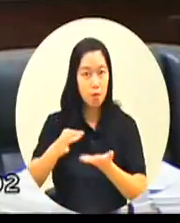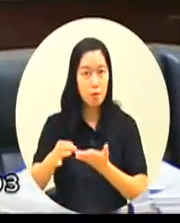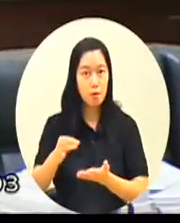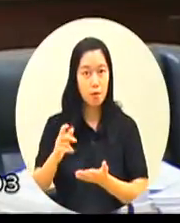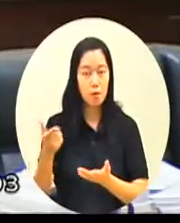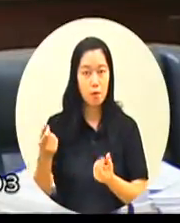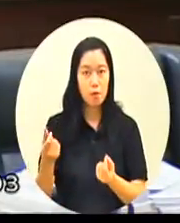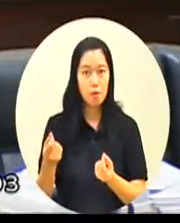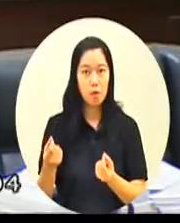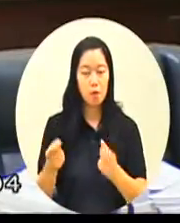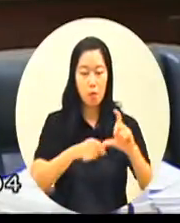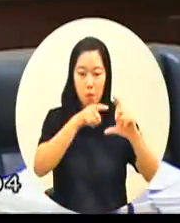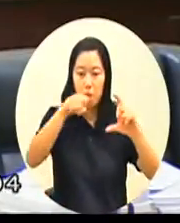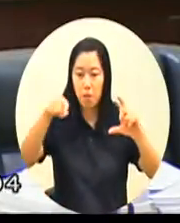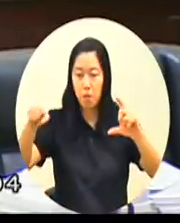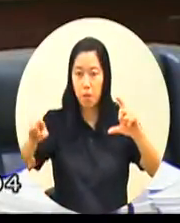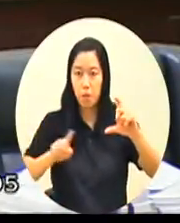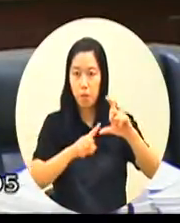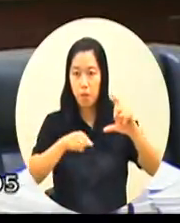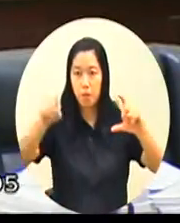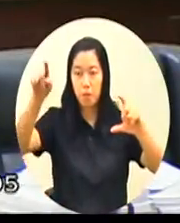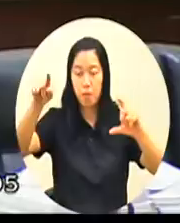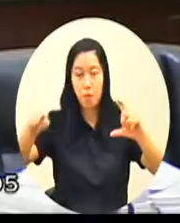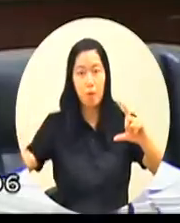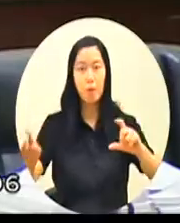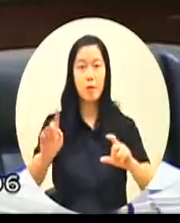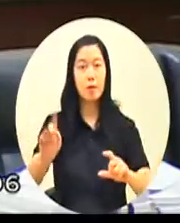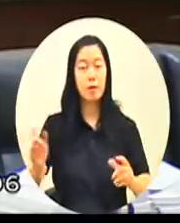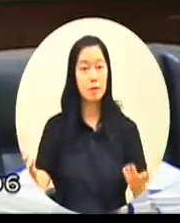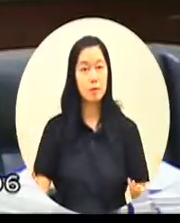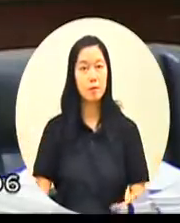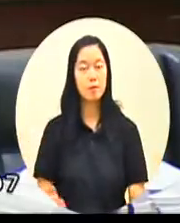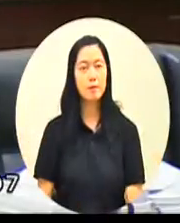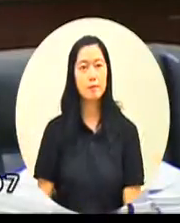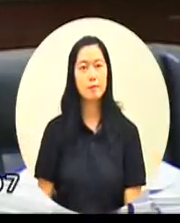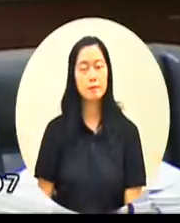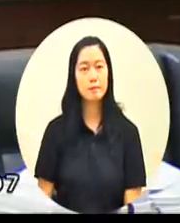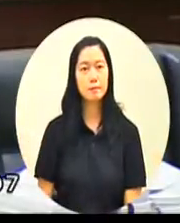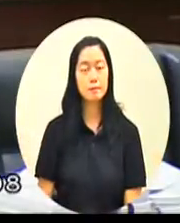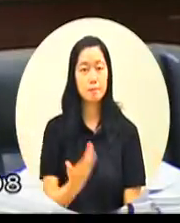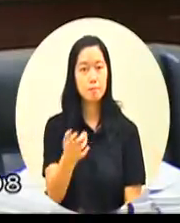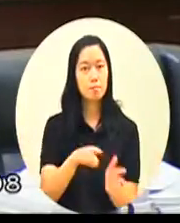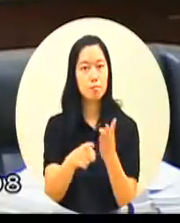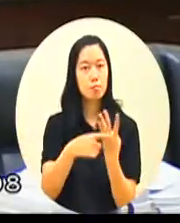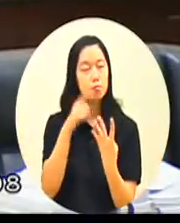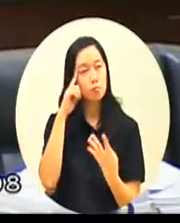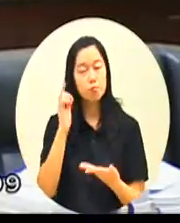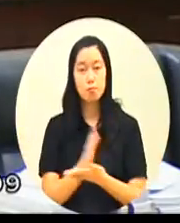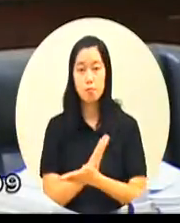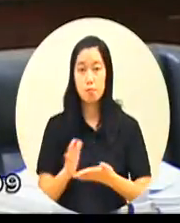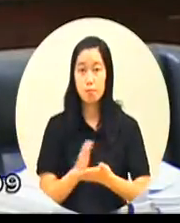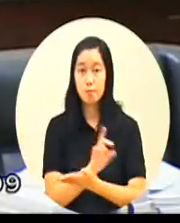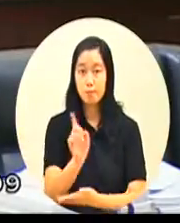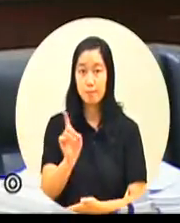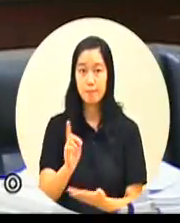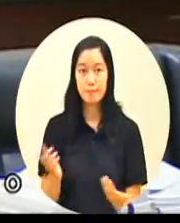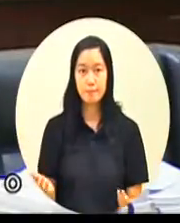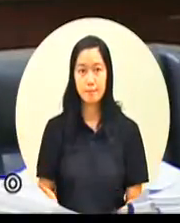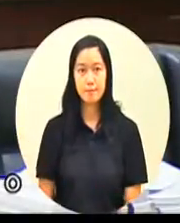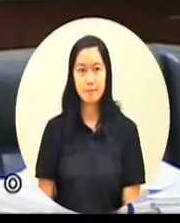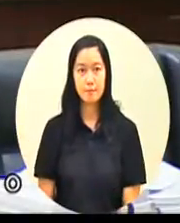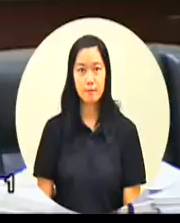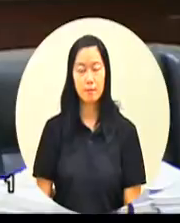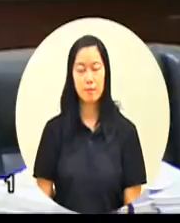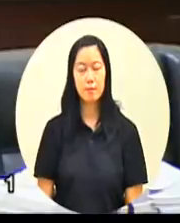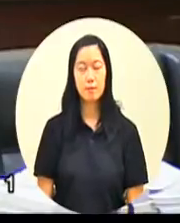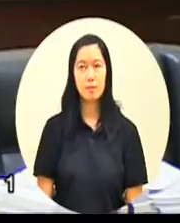持平下往下，然后还是会在往哪个方向？依你的专业。现在银行里面，我想观察最敏